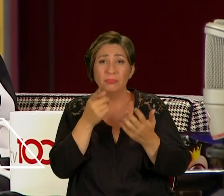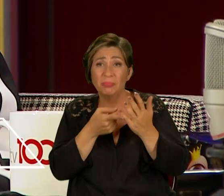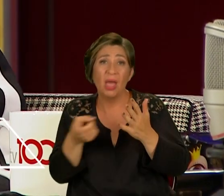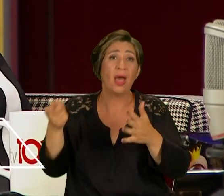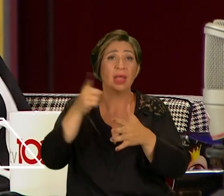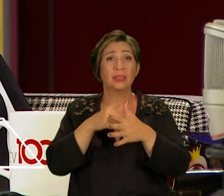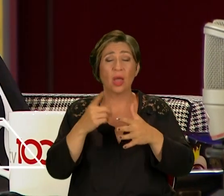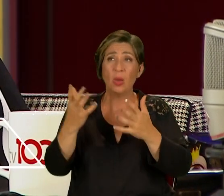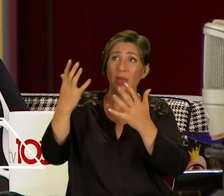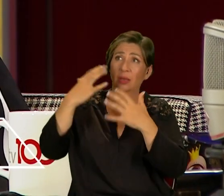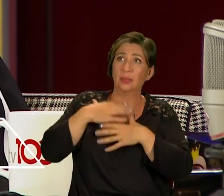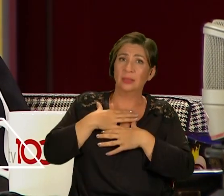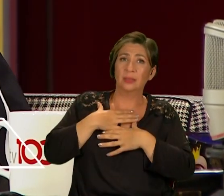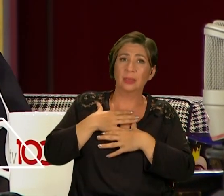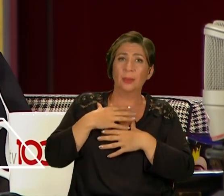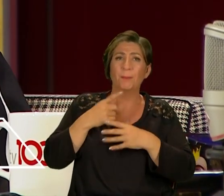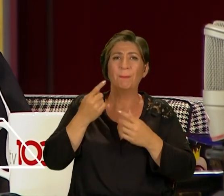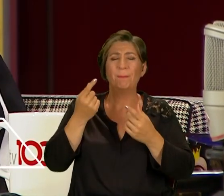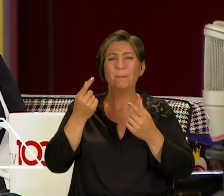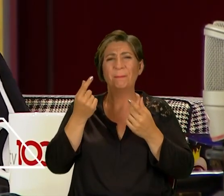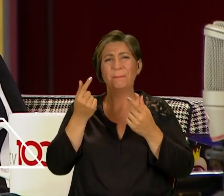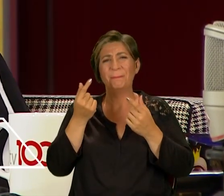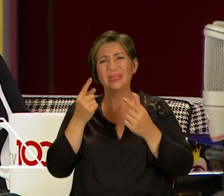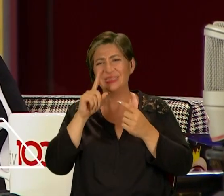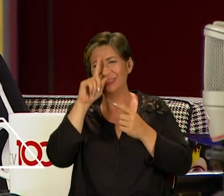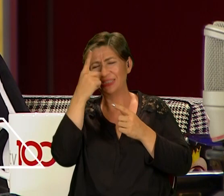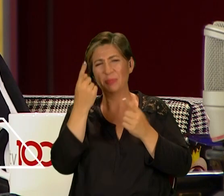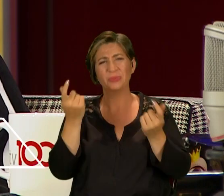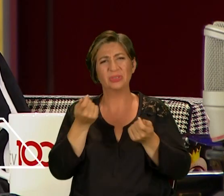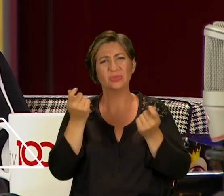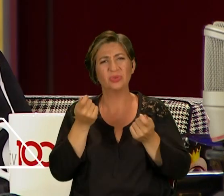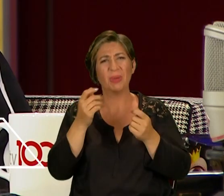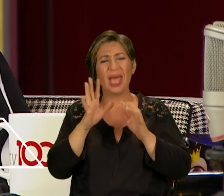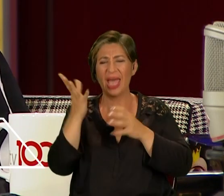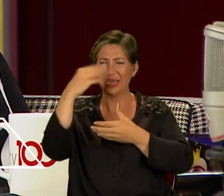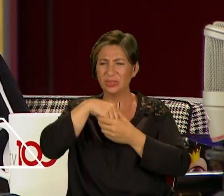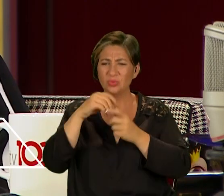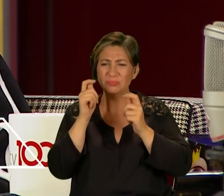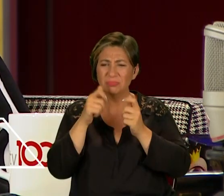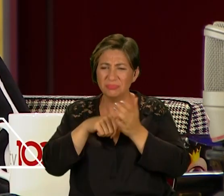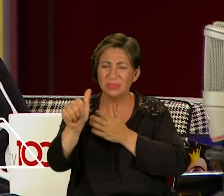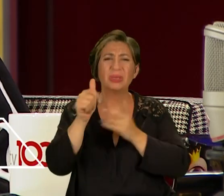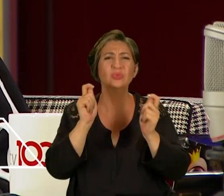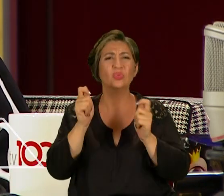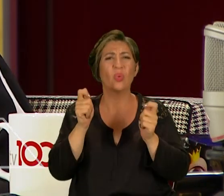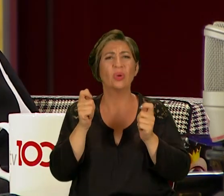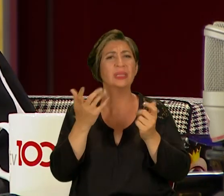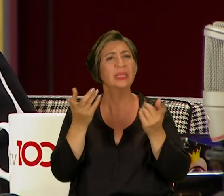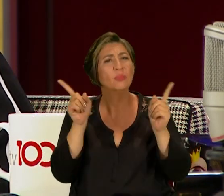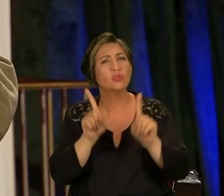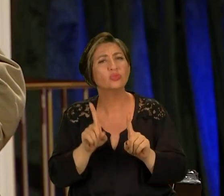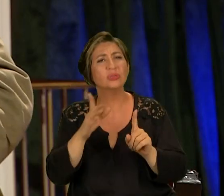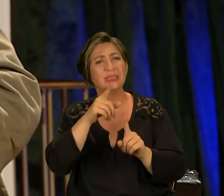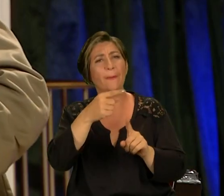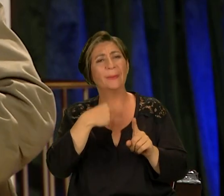bir yüklenme oluyor. Ben de biraz tek başıma çalışıyorum. Her şeyi bitirmek zor oluyor. Niye buluşmuyoruz sen,